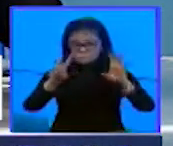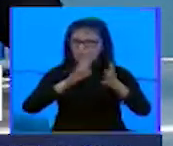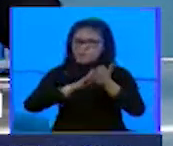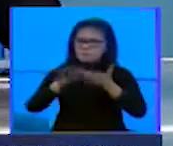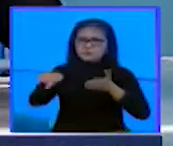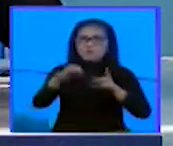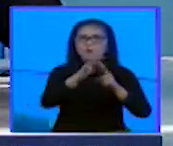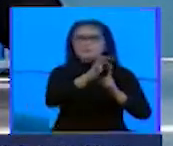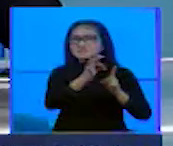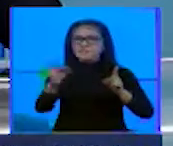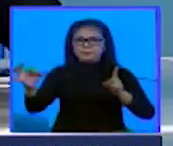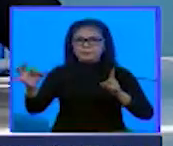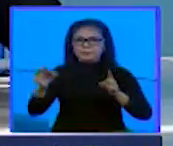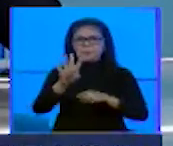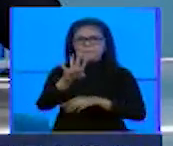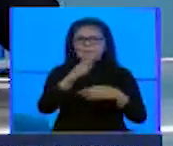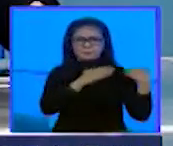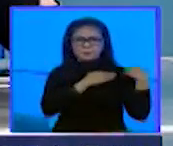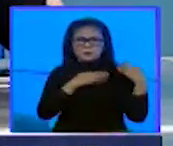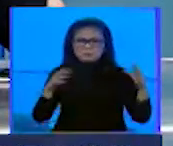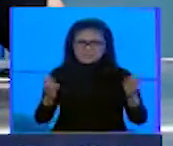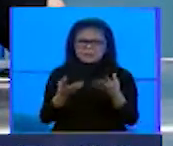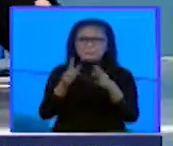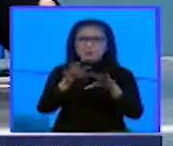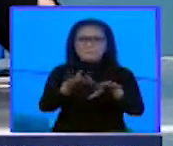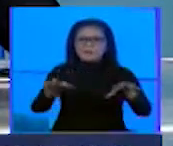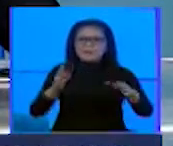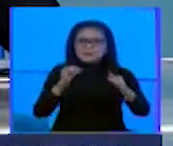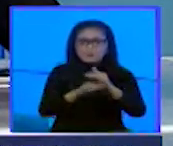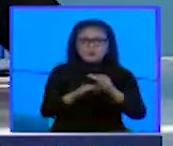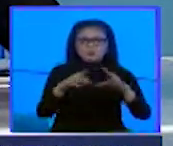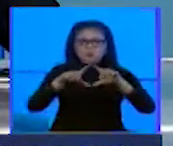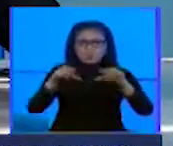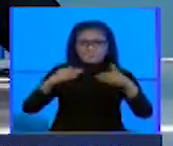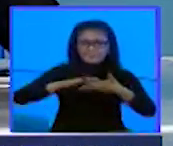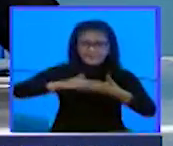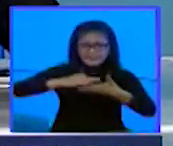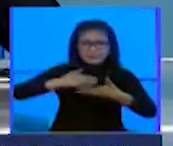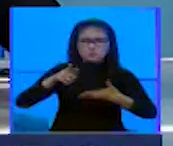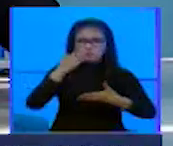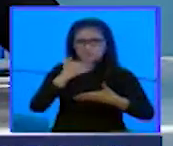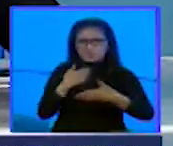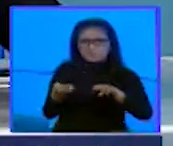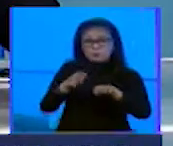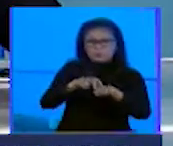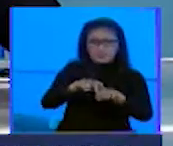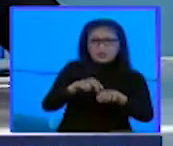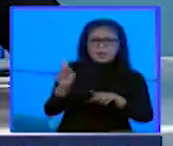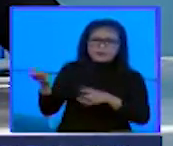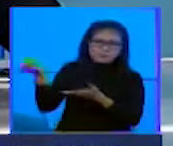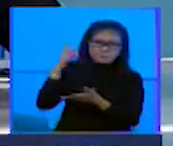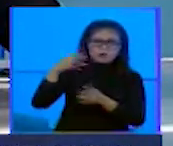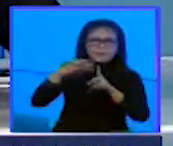hari keempat pencarian, petugas gabungan menemukan sejumlah benda termasuk sebuah dompet diduga milik penumpang pesawat. Berikut